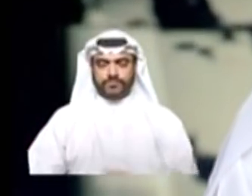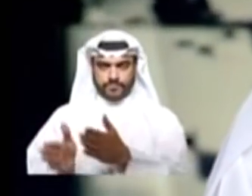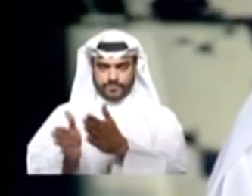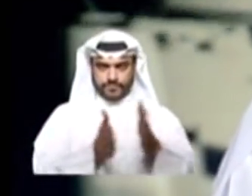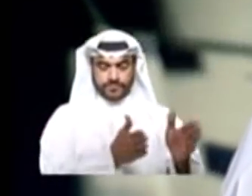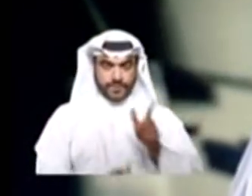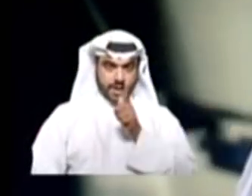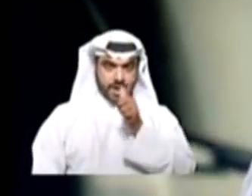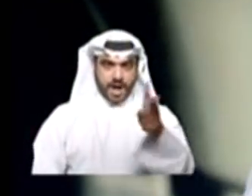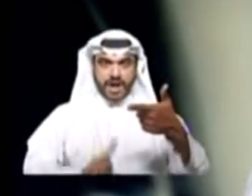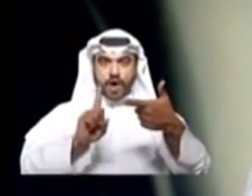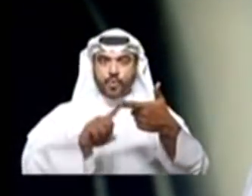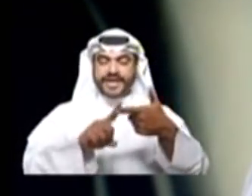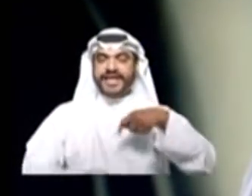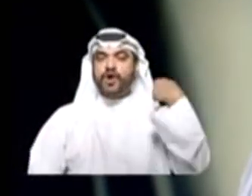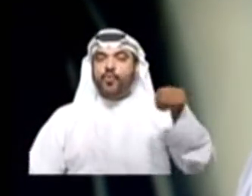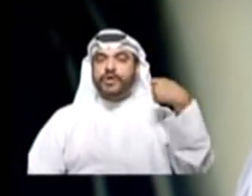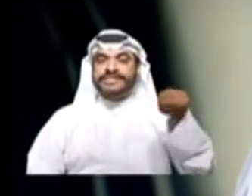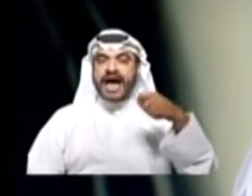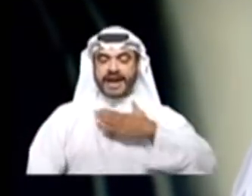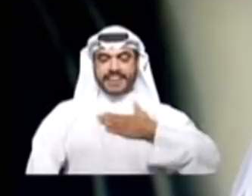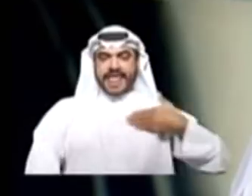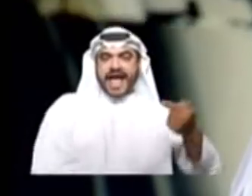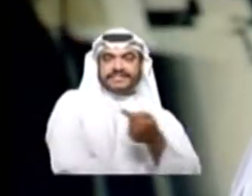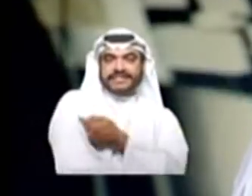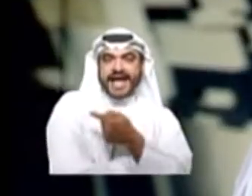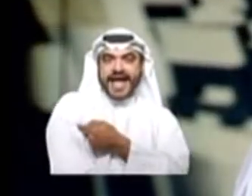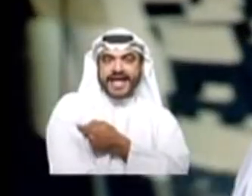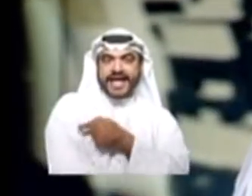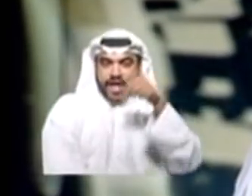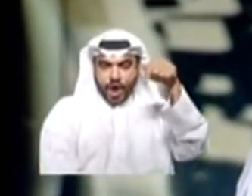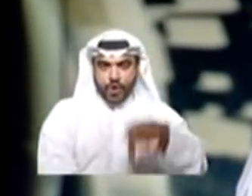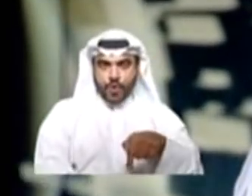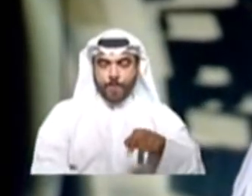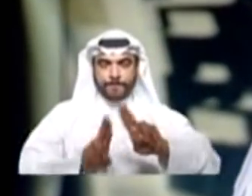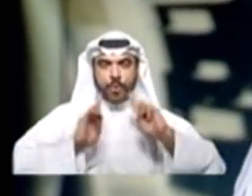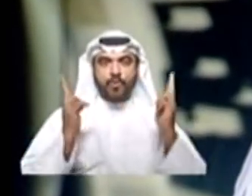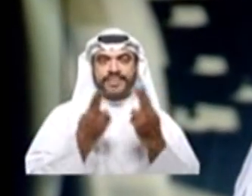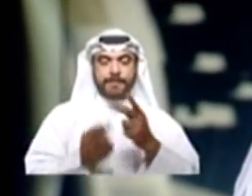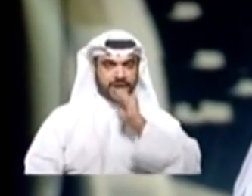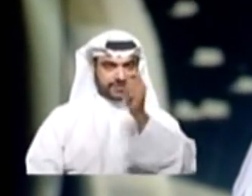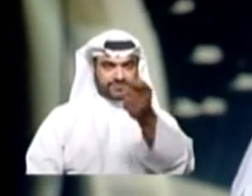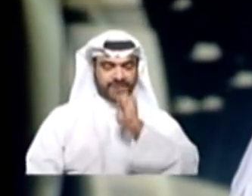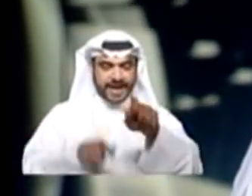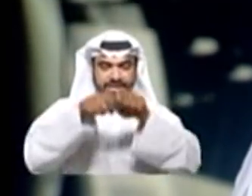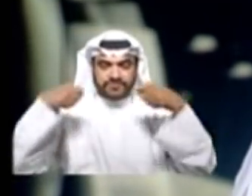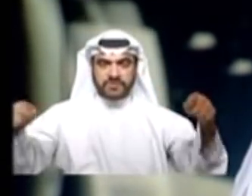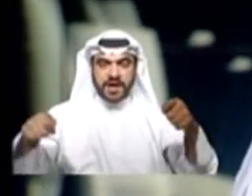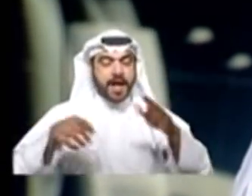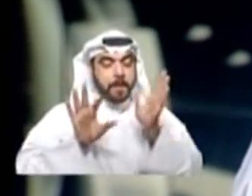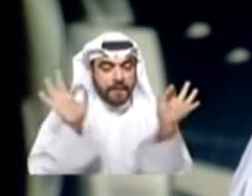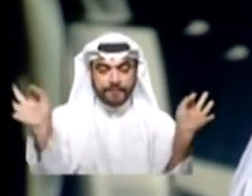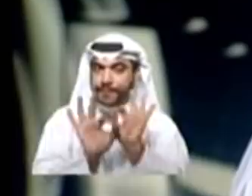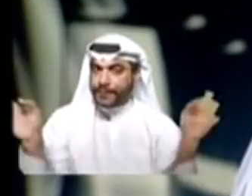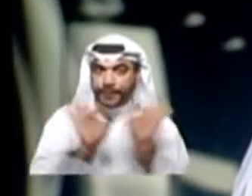أكد وكيل وزارة الصحة الدكتور مصطفى رضا خلال المؤتمر الصحفي الذي عقد في مستشفى العدان بأن البلاد لم